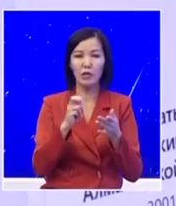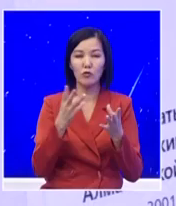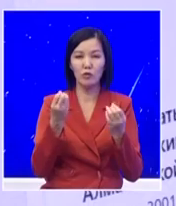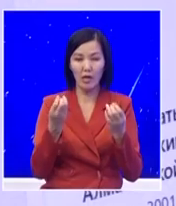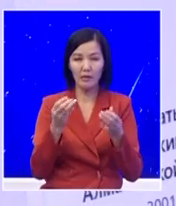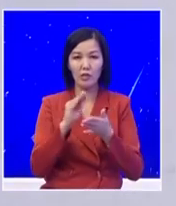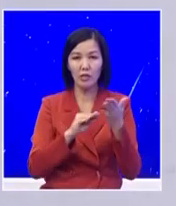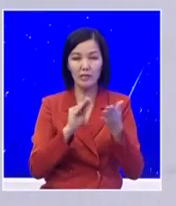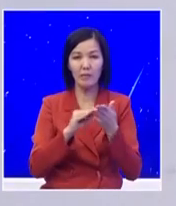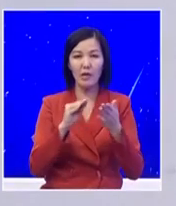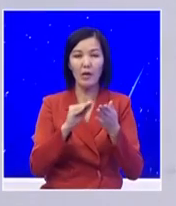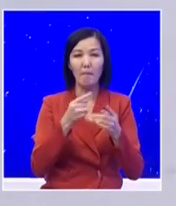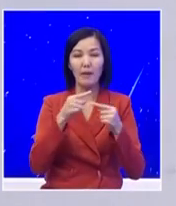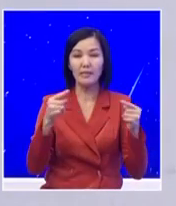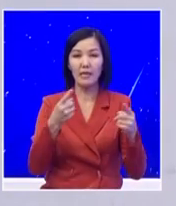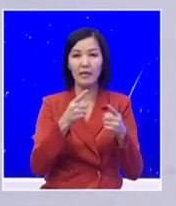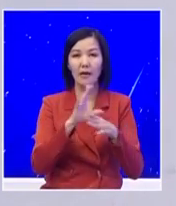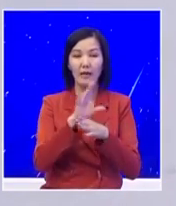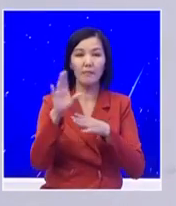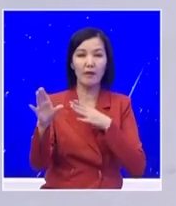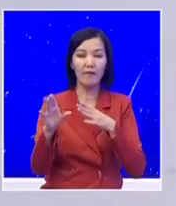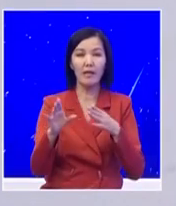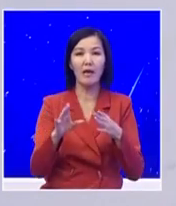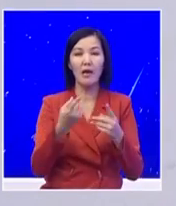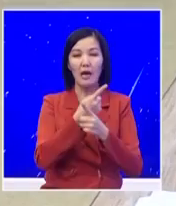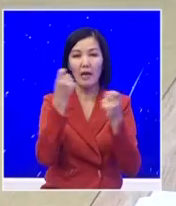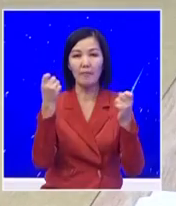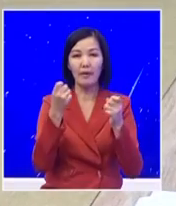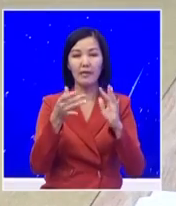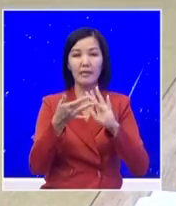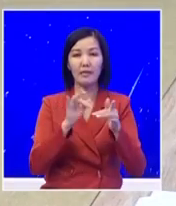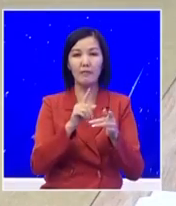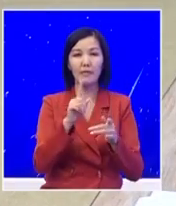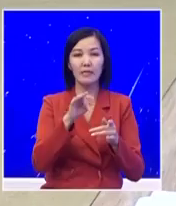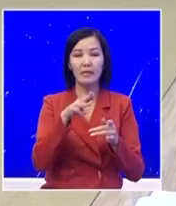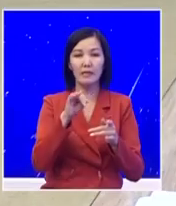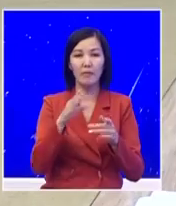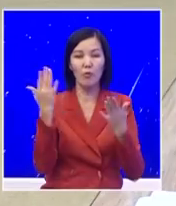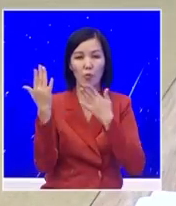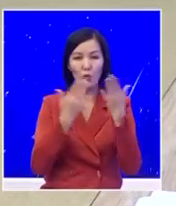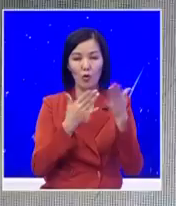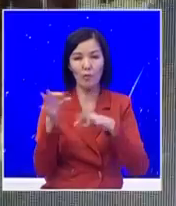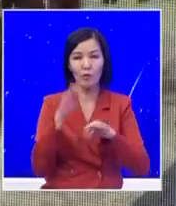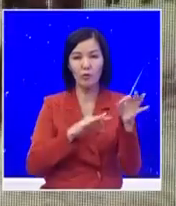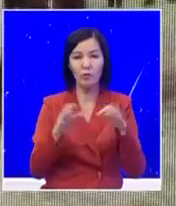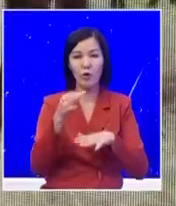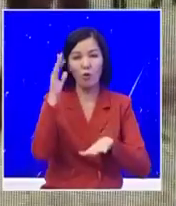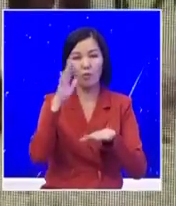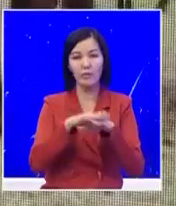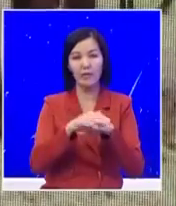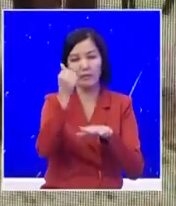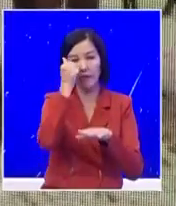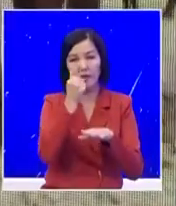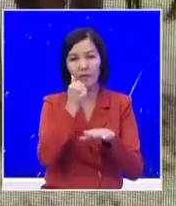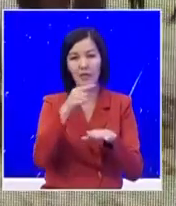бөлісті. Бірі жазылушылары миллионнан асатын танымал ақпараттық парақша ЗТБ. Оқырмандар жоба авторы облыс әкіміне